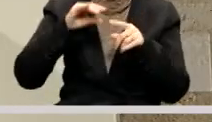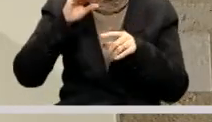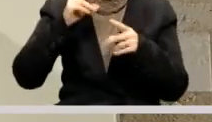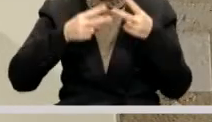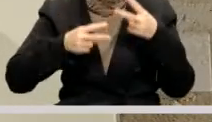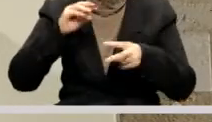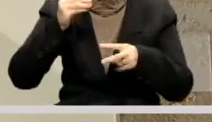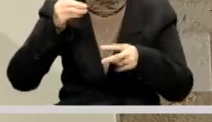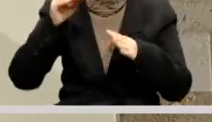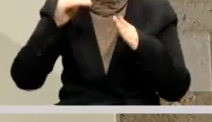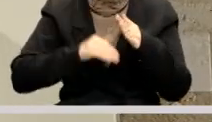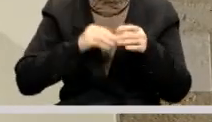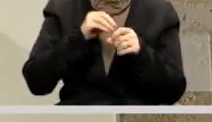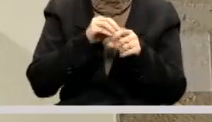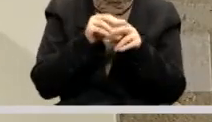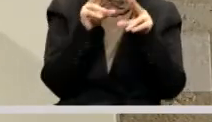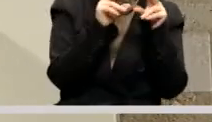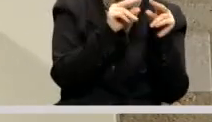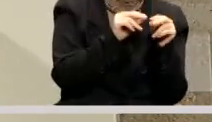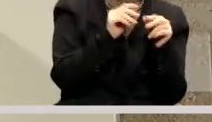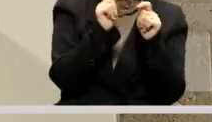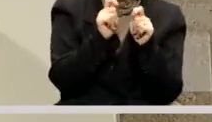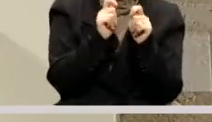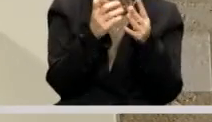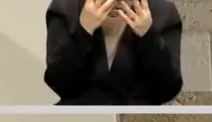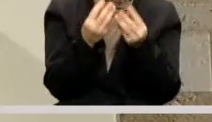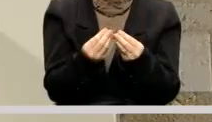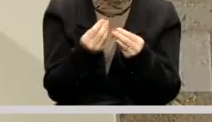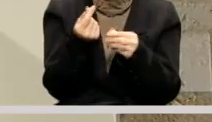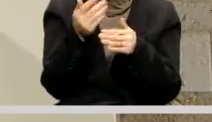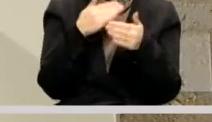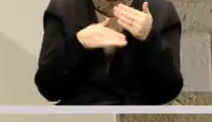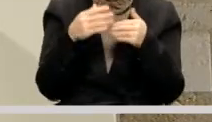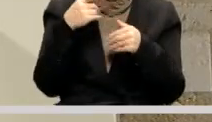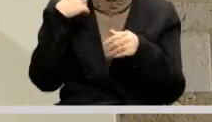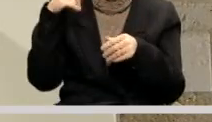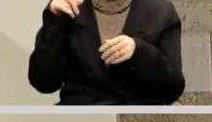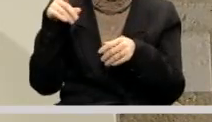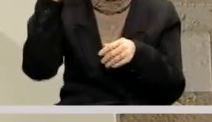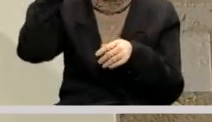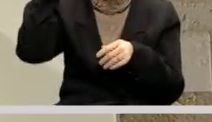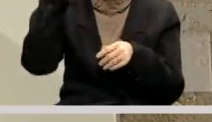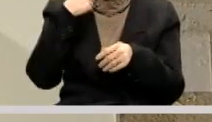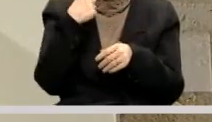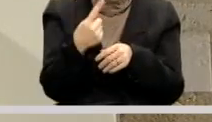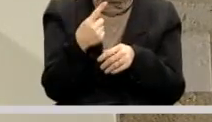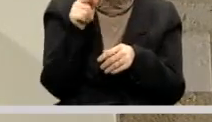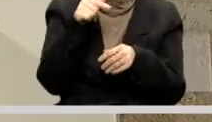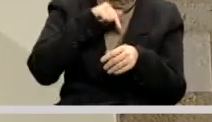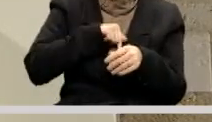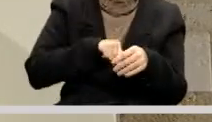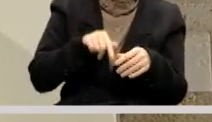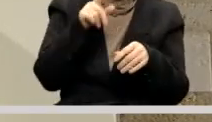için uykuya geçiş zorlaşır ve derin uyku dediğimiz, belki az önce hocamız da bahsetmiştir, o derin kaliteli uyku süresi en